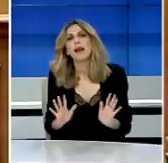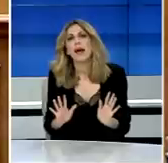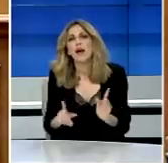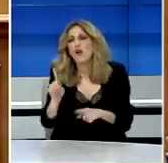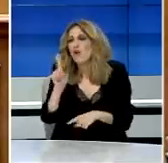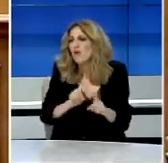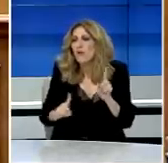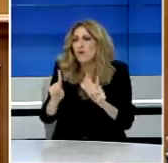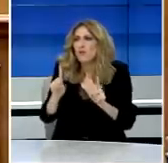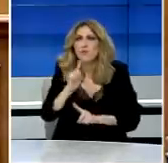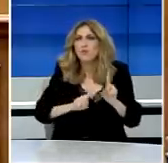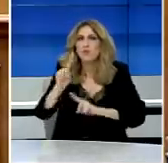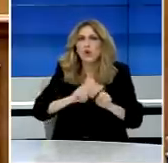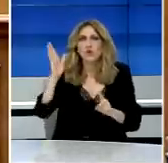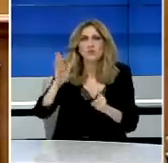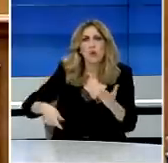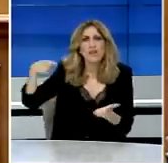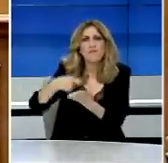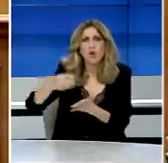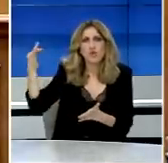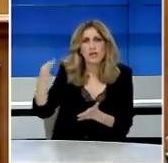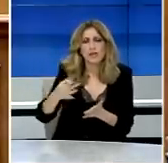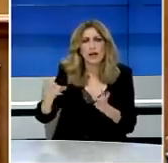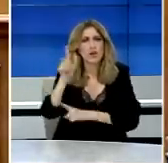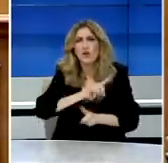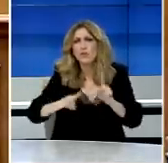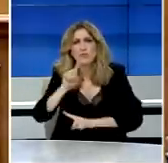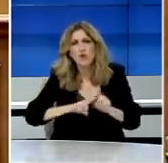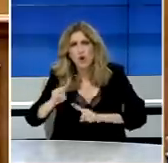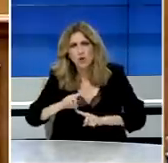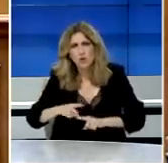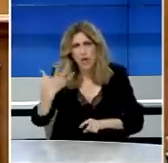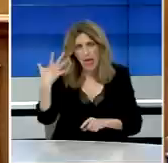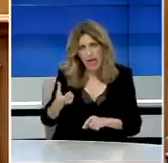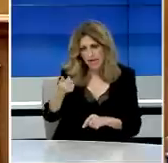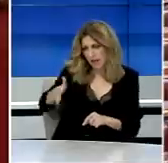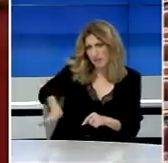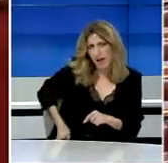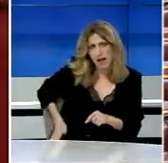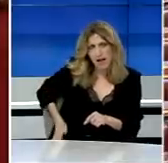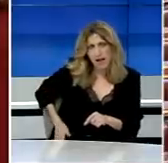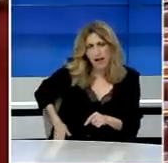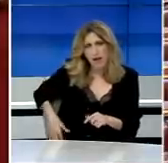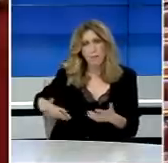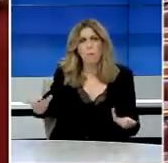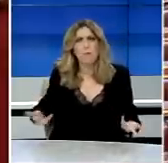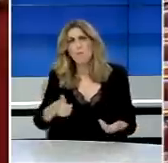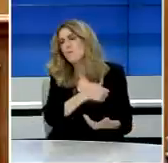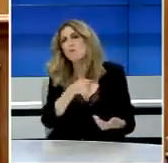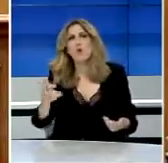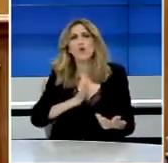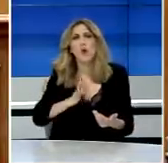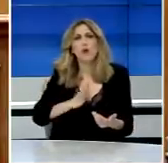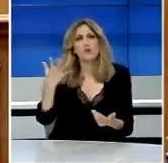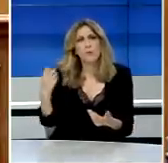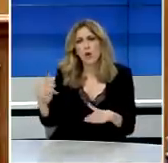δυνατότητα να πάει να πληρώσει εφάπαξ. Ποιος έχει την οικονομική δυνατότητα να πάει να πληρώσει εφάπαξ? Αυτός που έχει στις καταθέσεις του